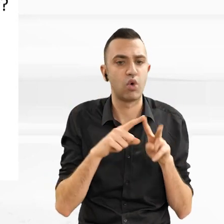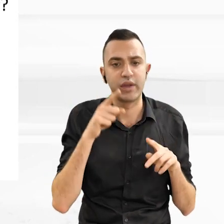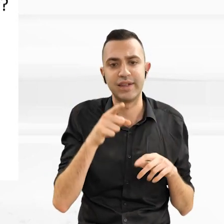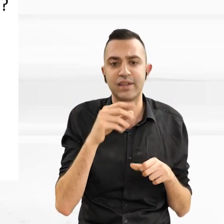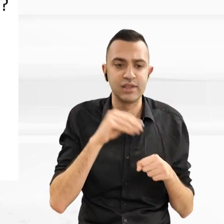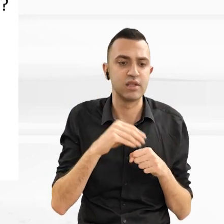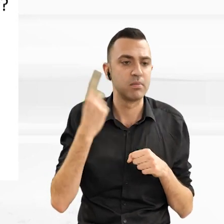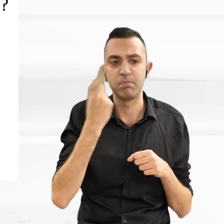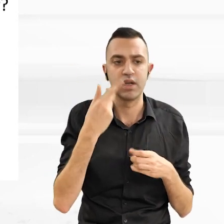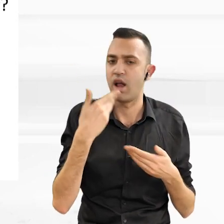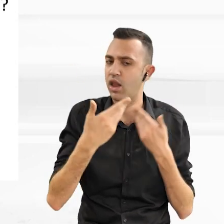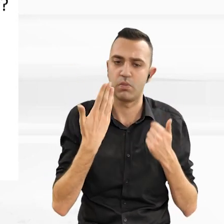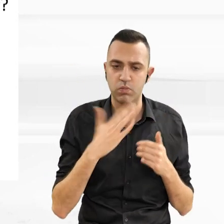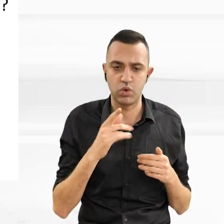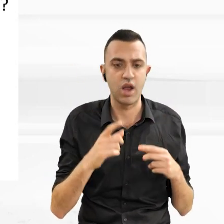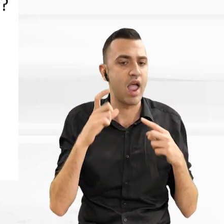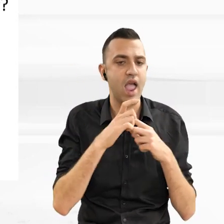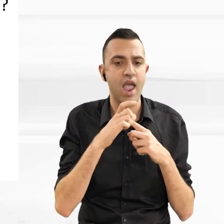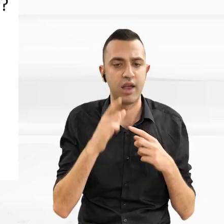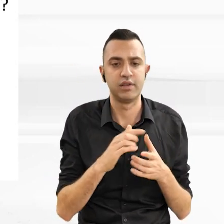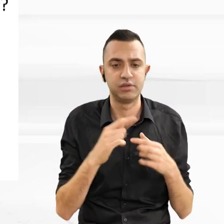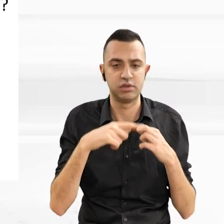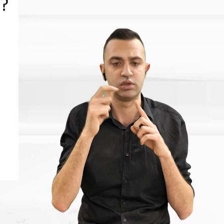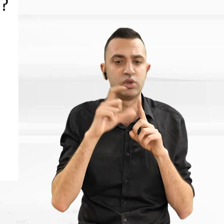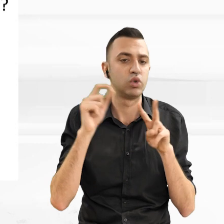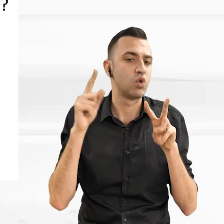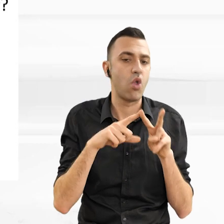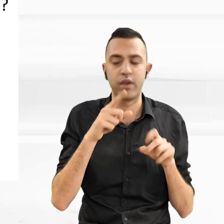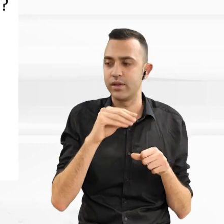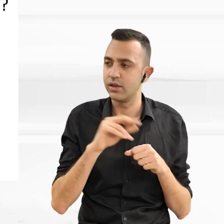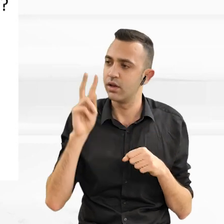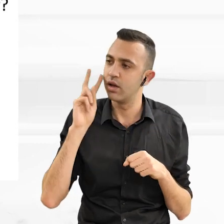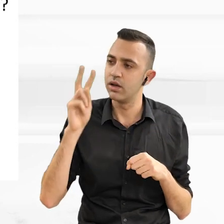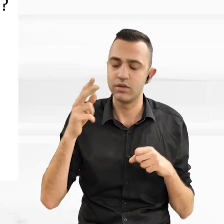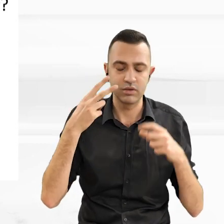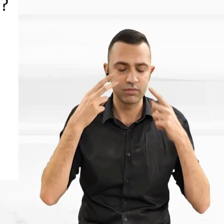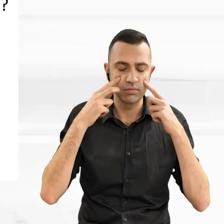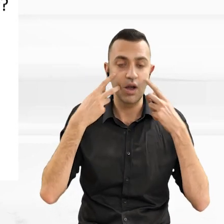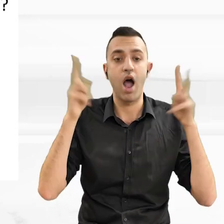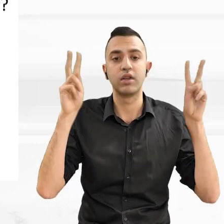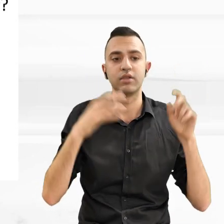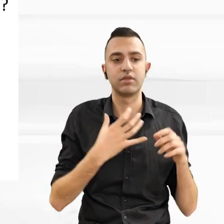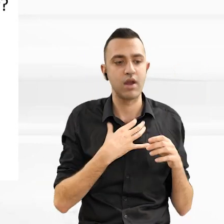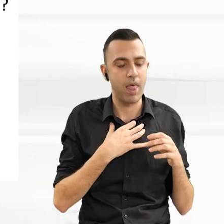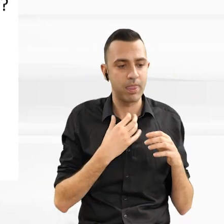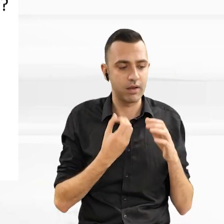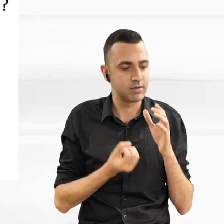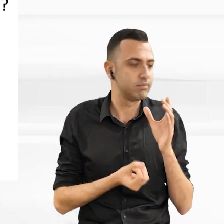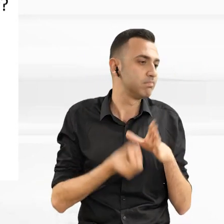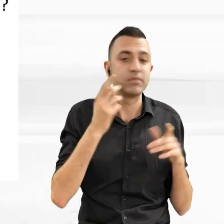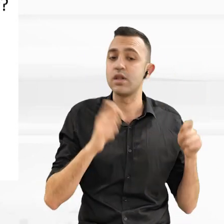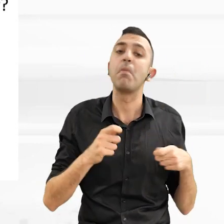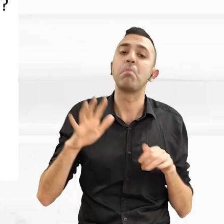dair herhangi bir anlatım yok Ey bakalım bu dinin etkisinden kurtulup kendine has bir üslup geliştirmeye c i